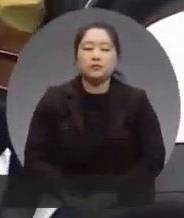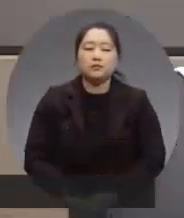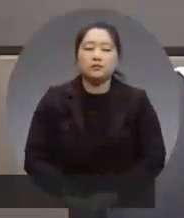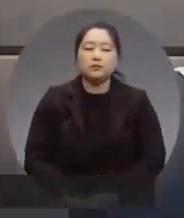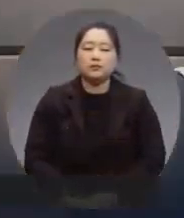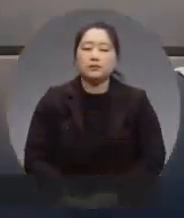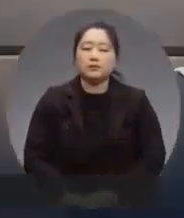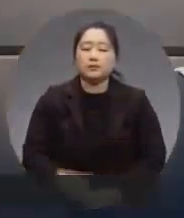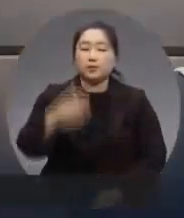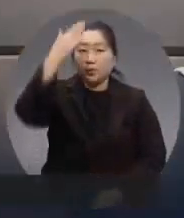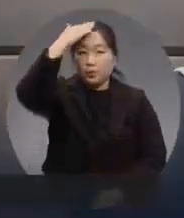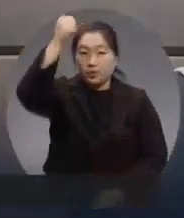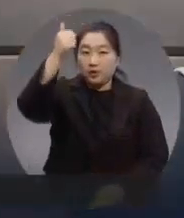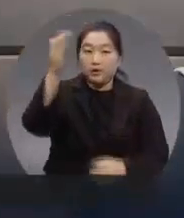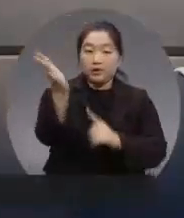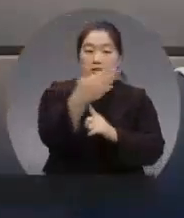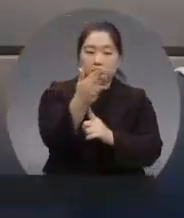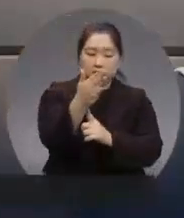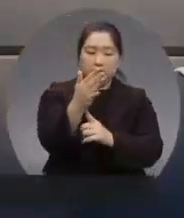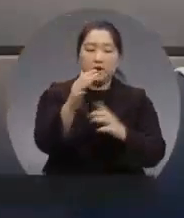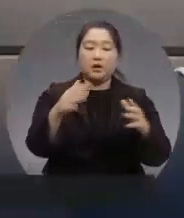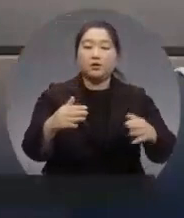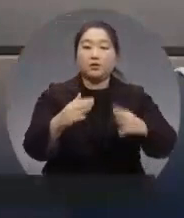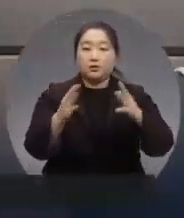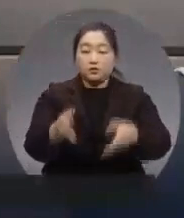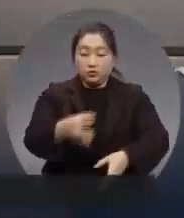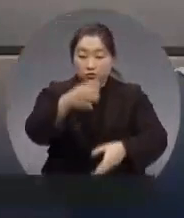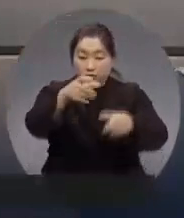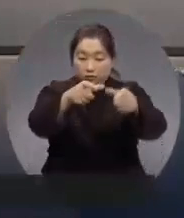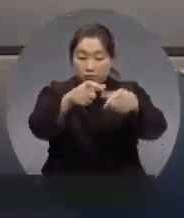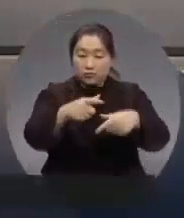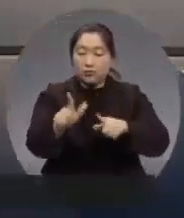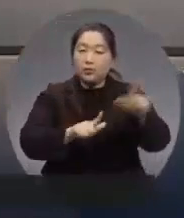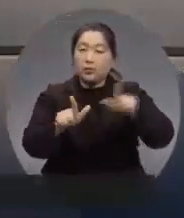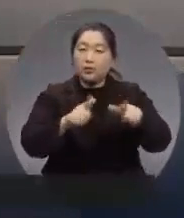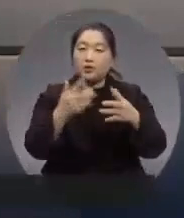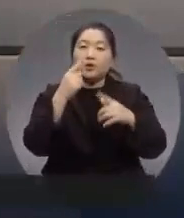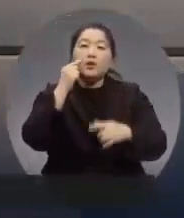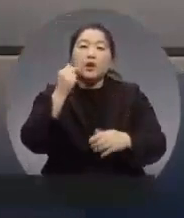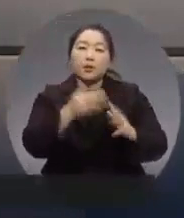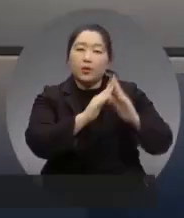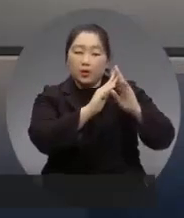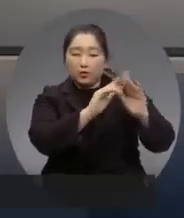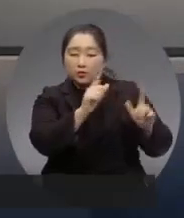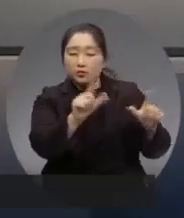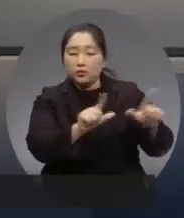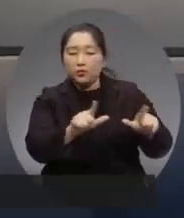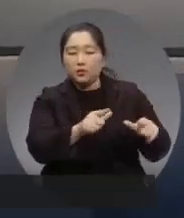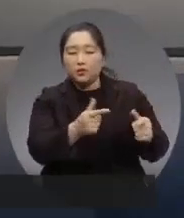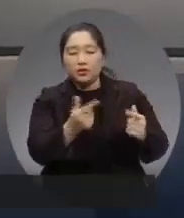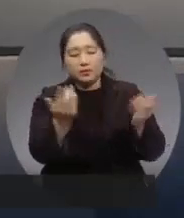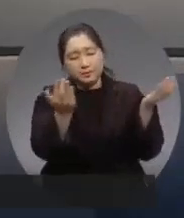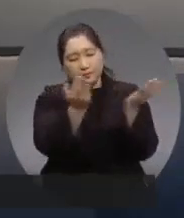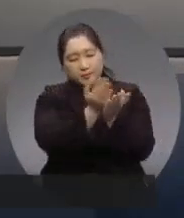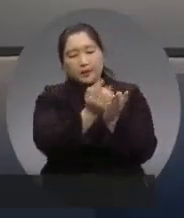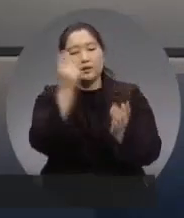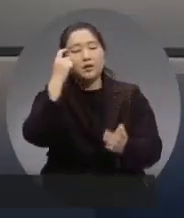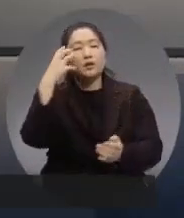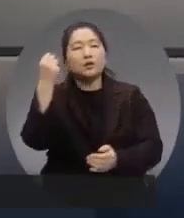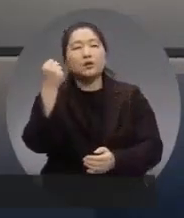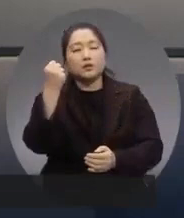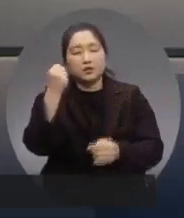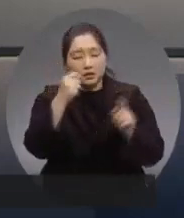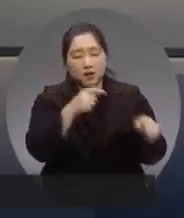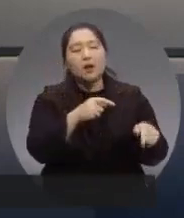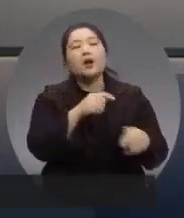돛대, 우길기, 난간 구조가 일본의 거춘강 시기가